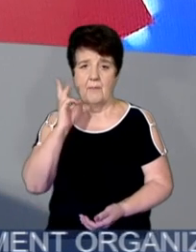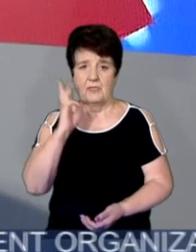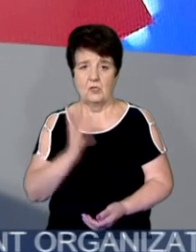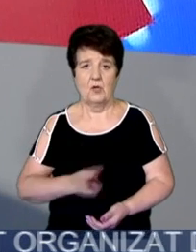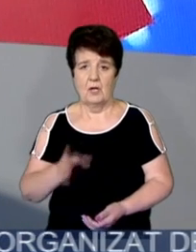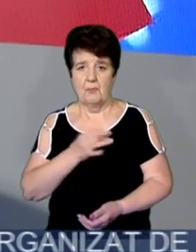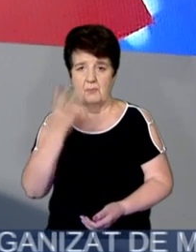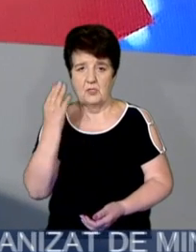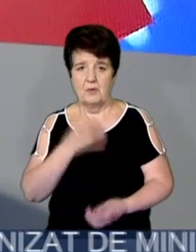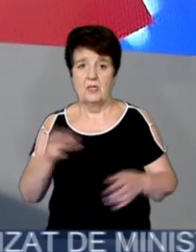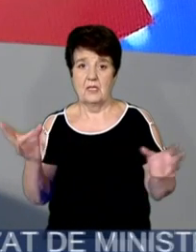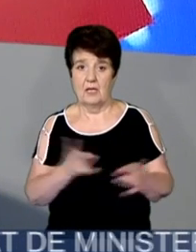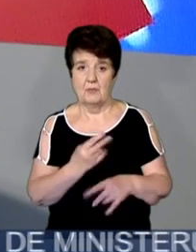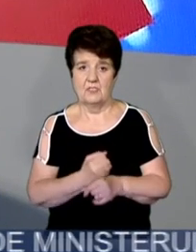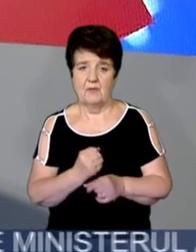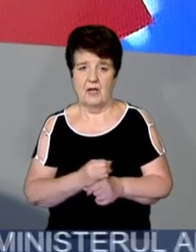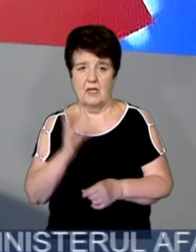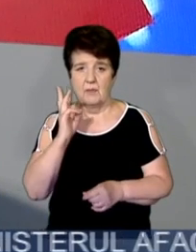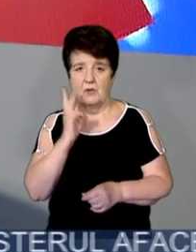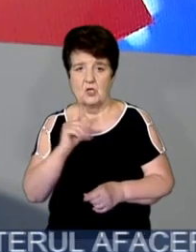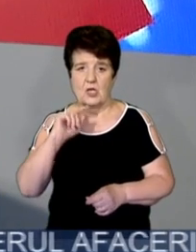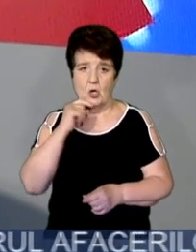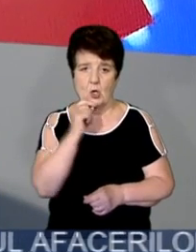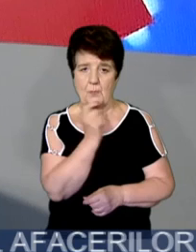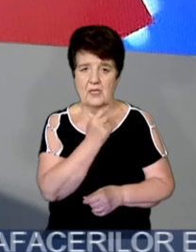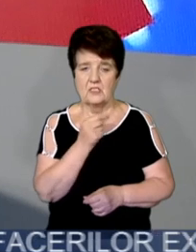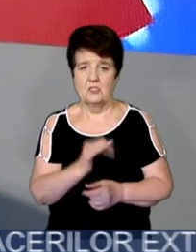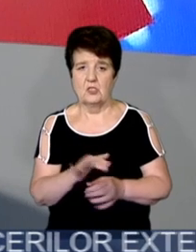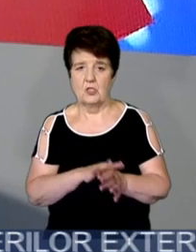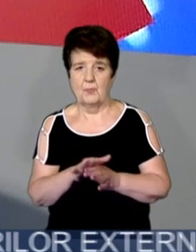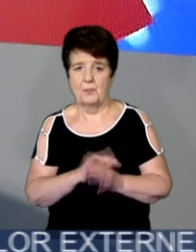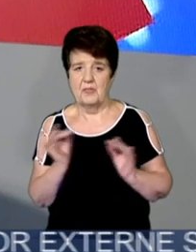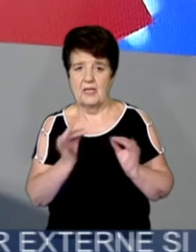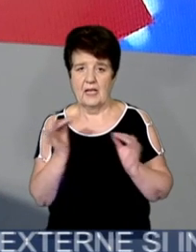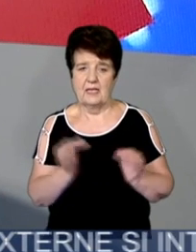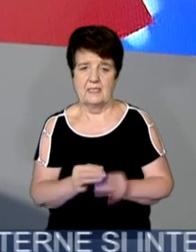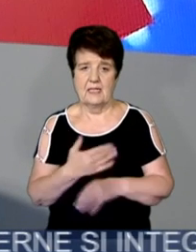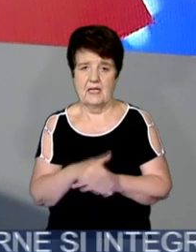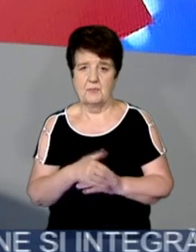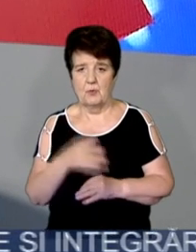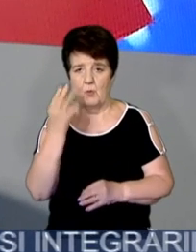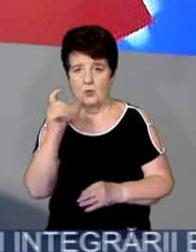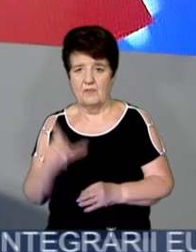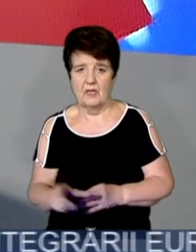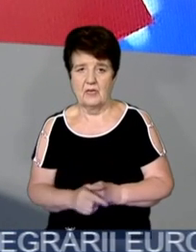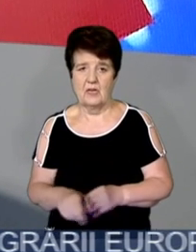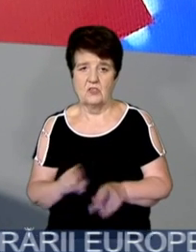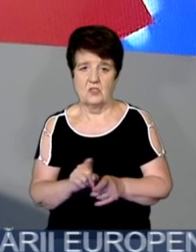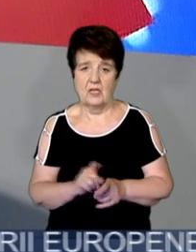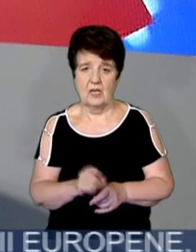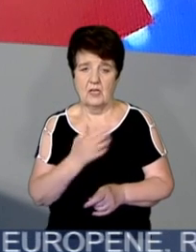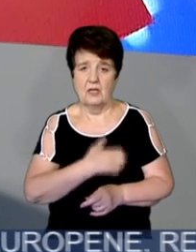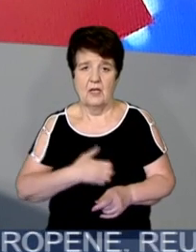Ambasadorii Republicii Moldova trebuie să facă diplomație economică și să promoveze interesele diasporei moldovenești, iar misiunea cea